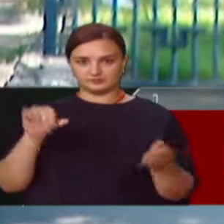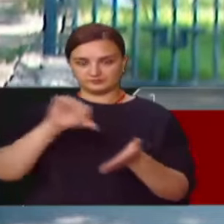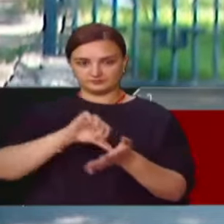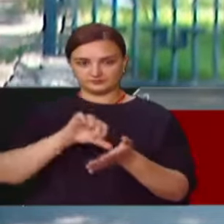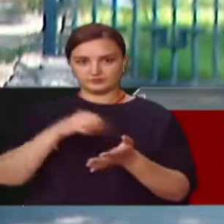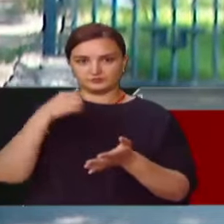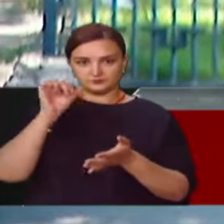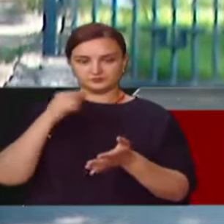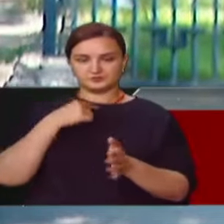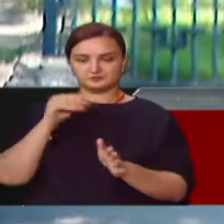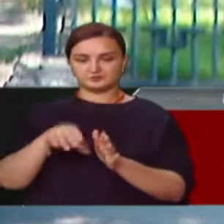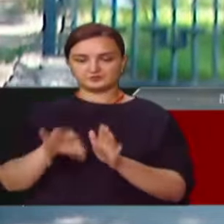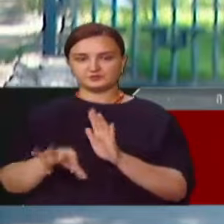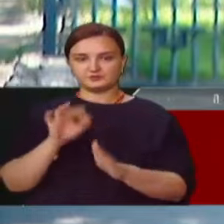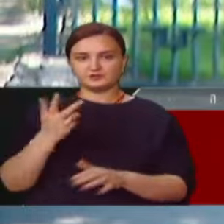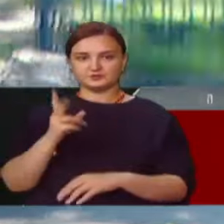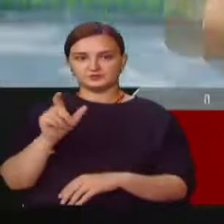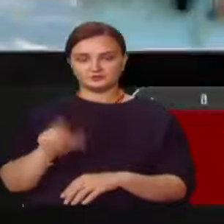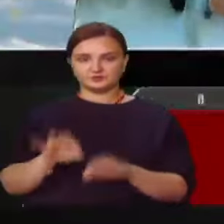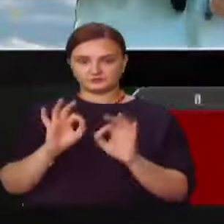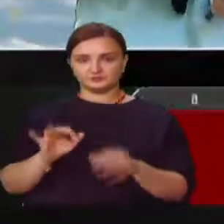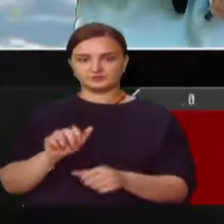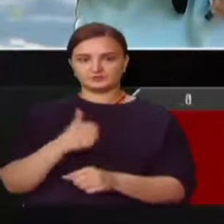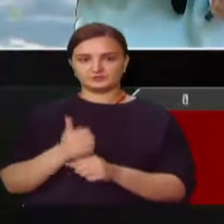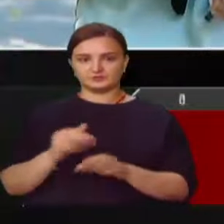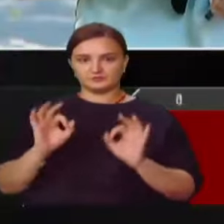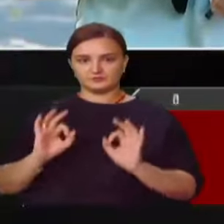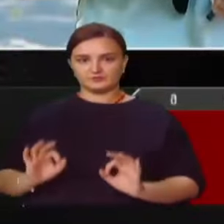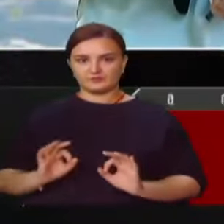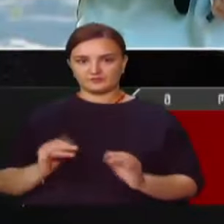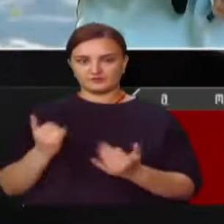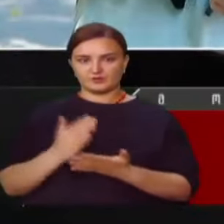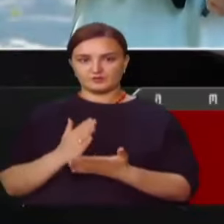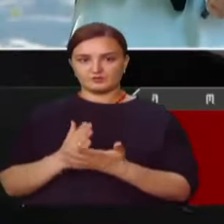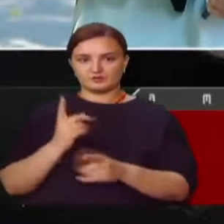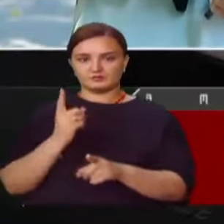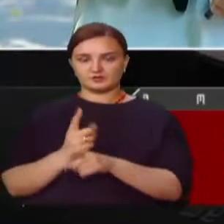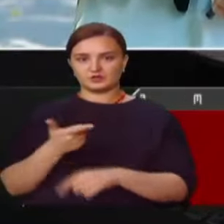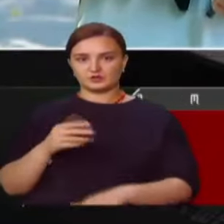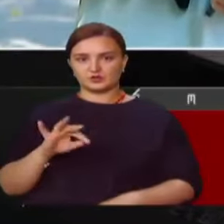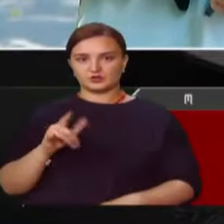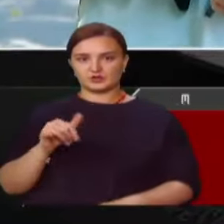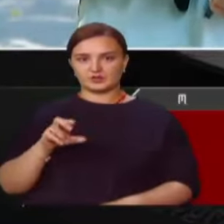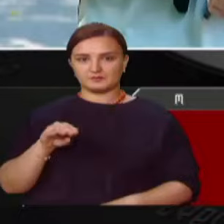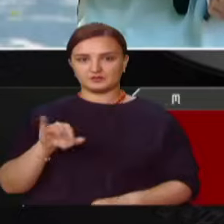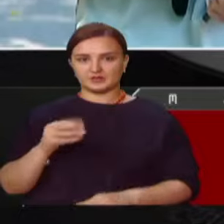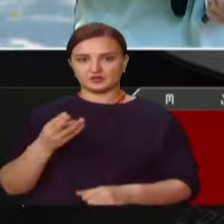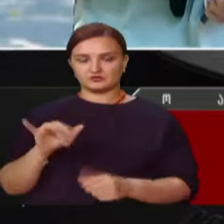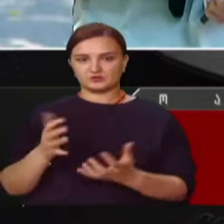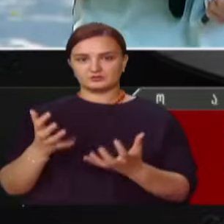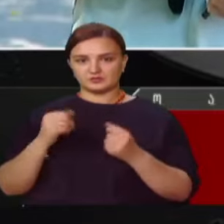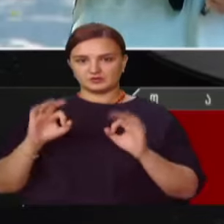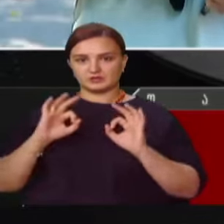Kenchisqit Chercheuli sami kandidatidan soret generaluri prokuroris mokmedma moadgilem Georgi Gabitashvilma miigo